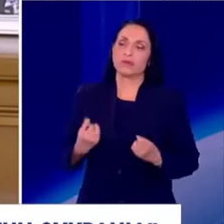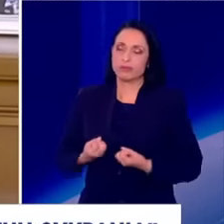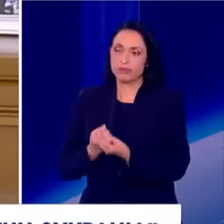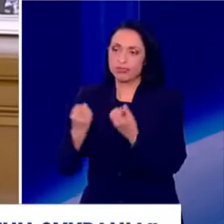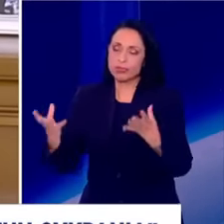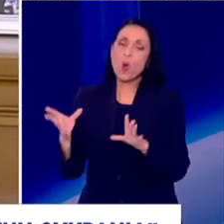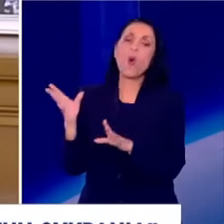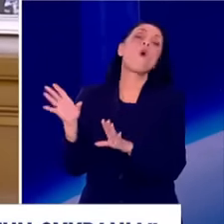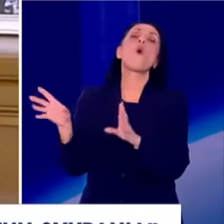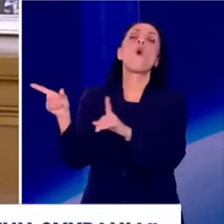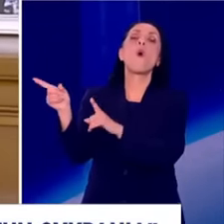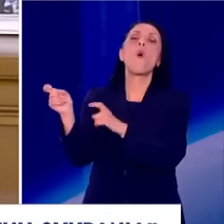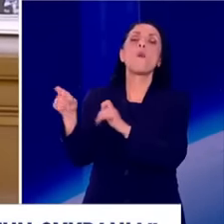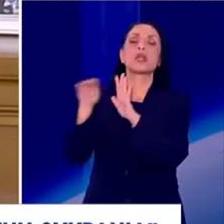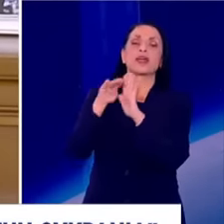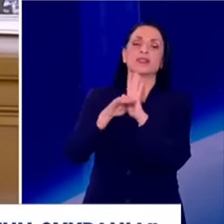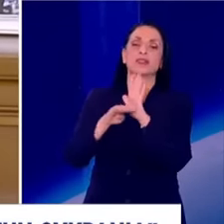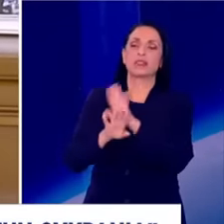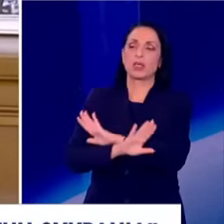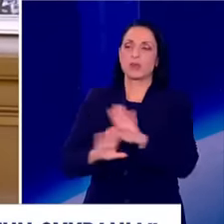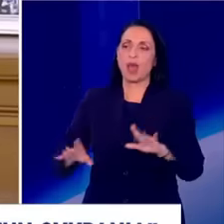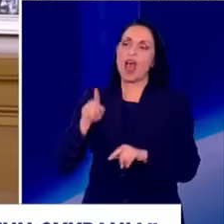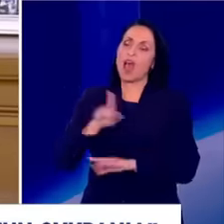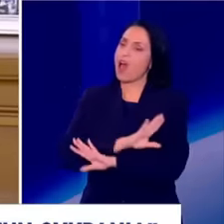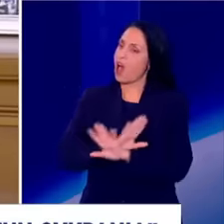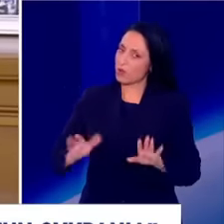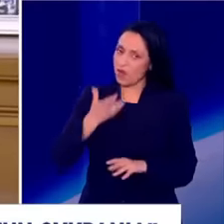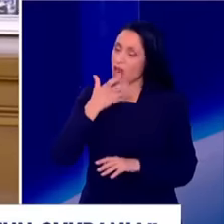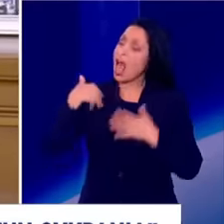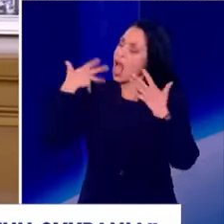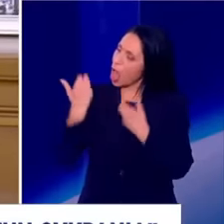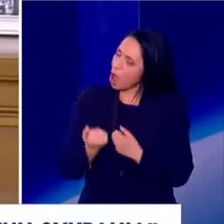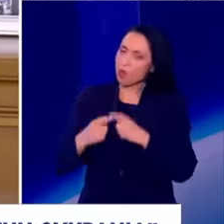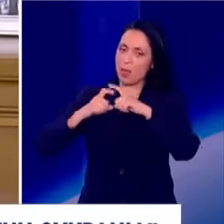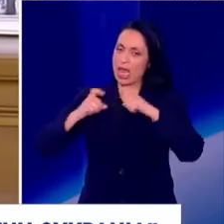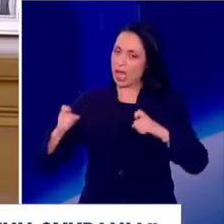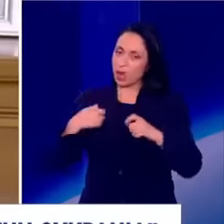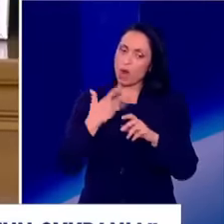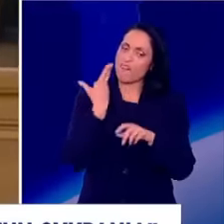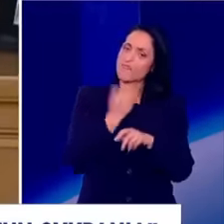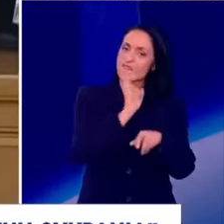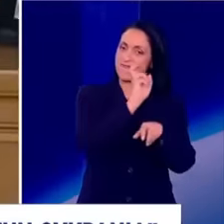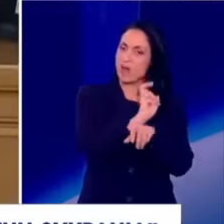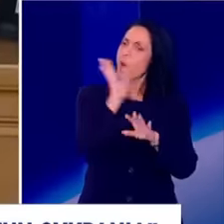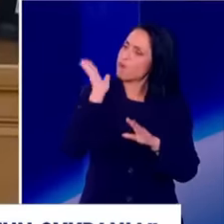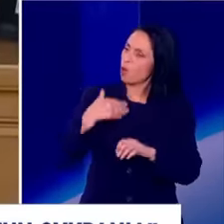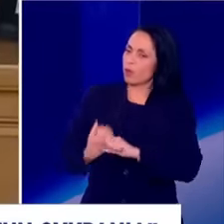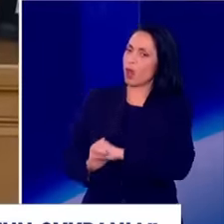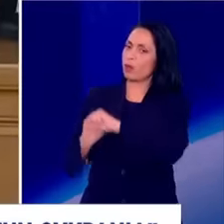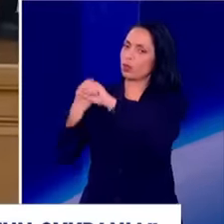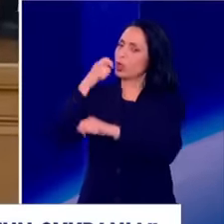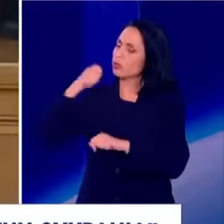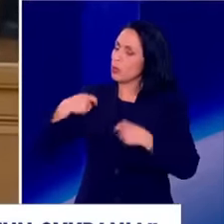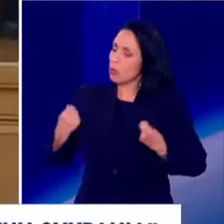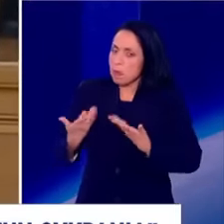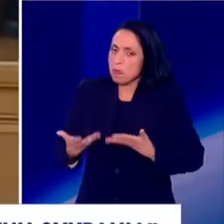οπλικά συστήματα τα οποία είναι κρίσιμα για την αποτρεπτική μας δυνατότητα. Έχουμε πλεονάζον υλικό από το οποίο μπορούμε να υποστηρίξουμε στην Ουκρανία και το έχουμε κάνει